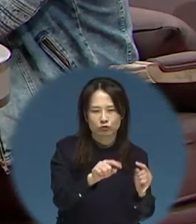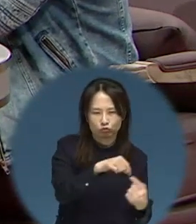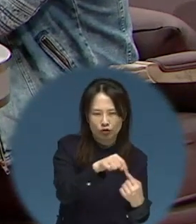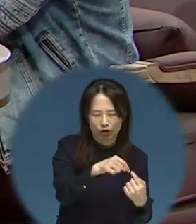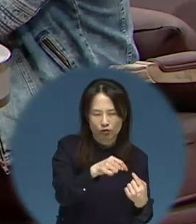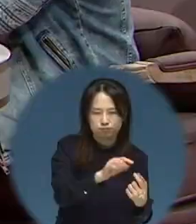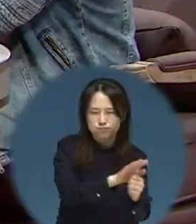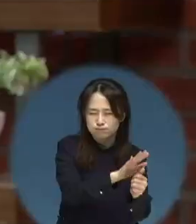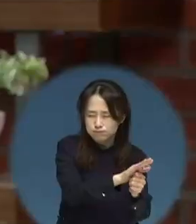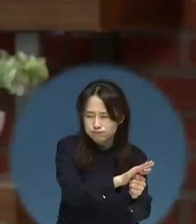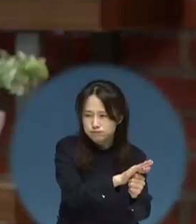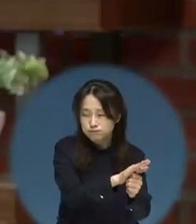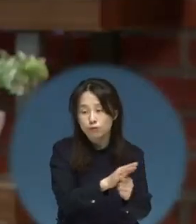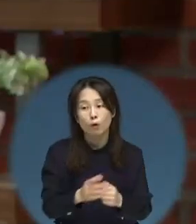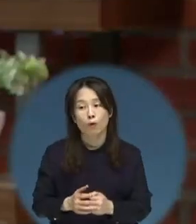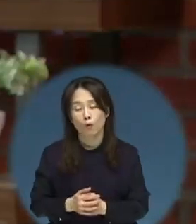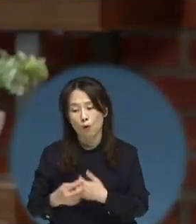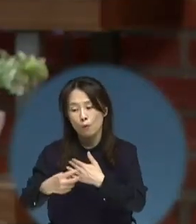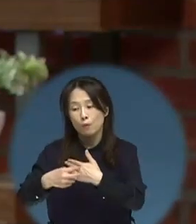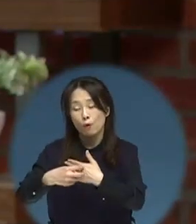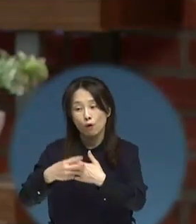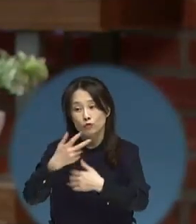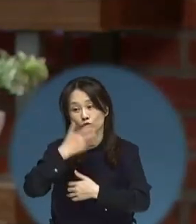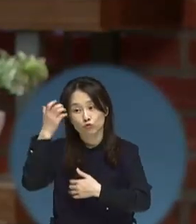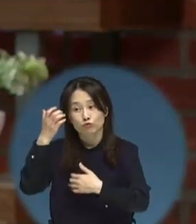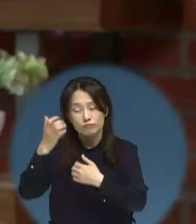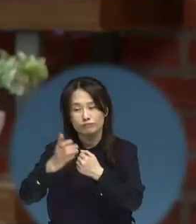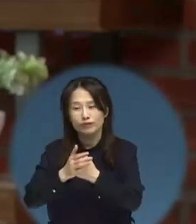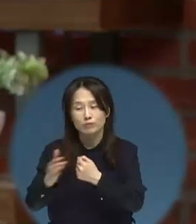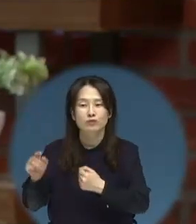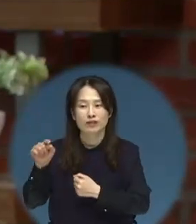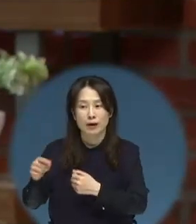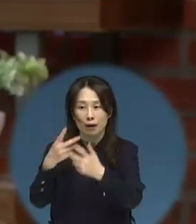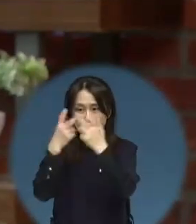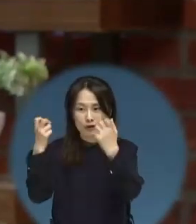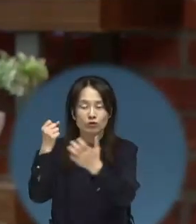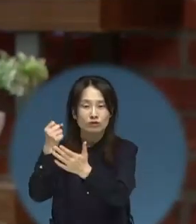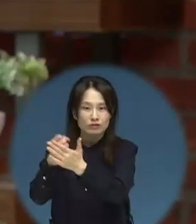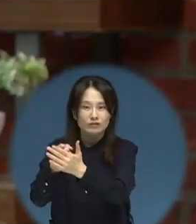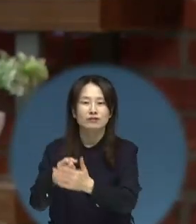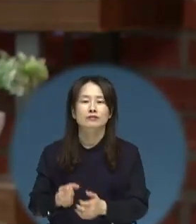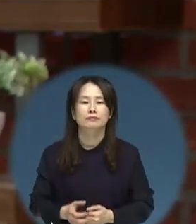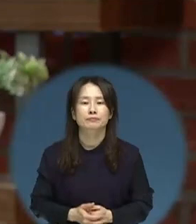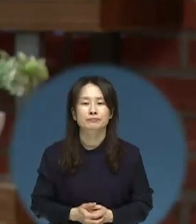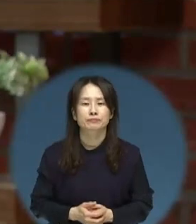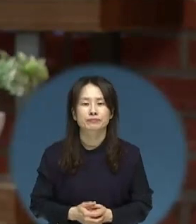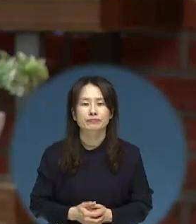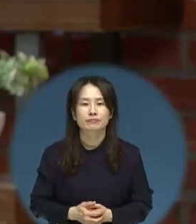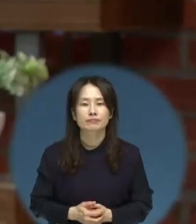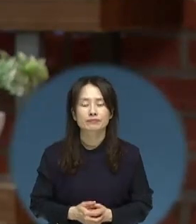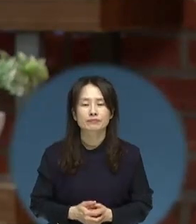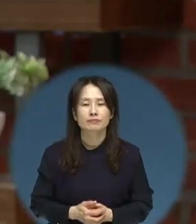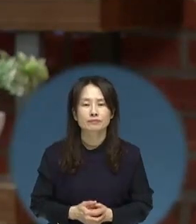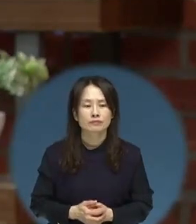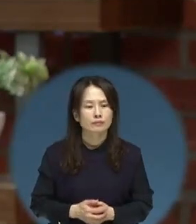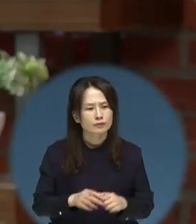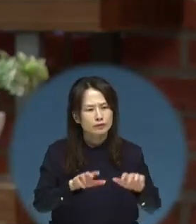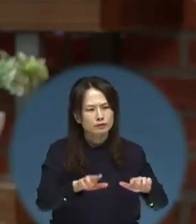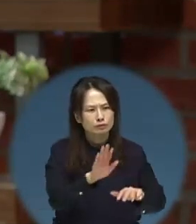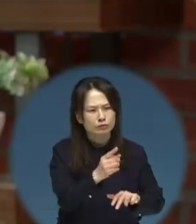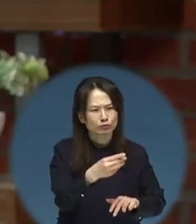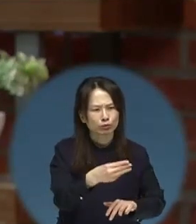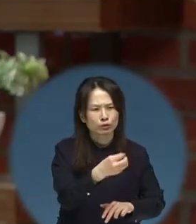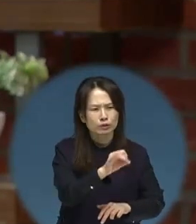멕시코였어요. 예. 근데 한 가지는 현실적인 문제에 부딪혔어요. 3년을 넘게 살면서 일단 그런 오지에 살다 보니까 통신도